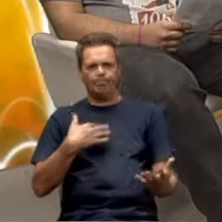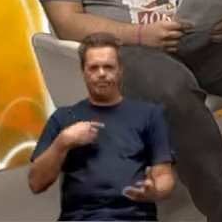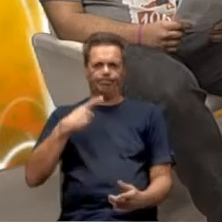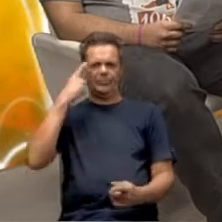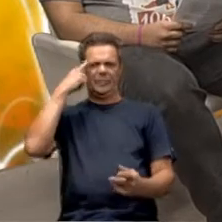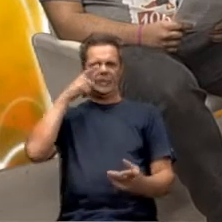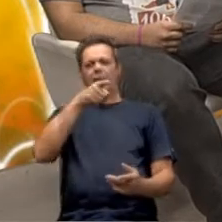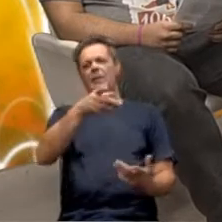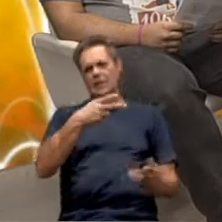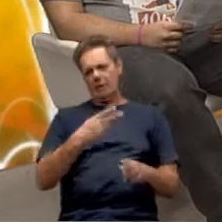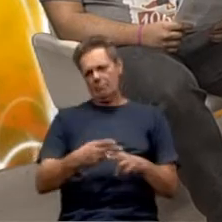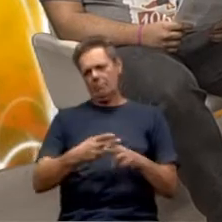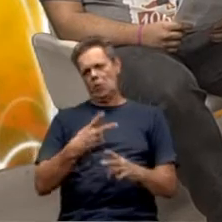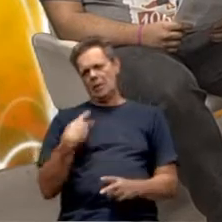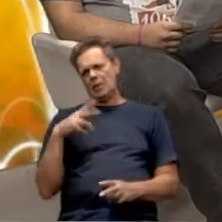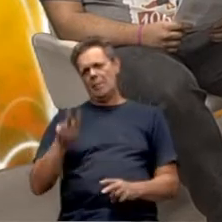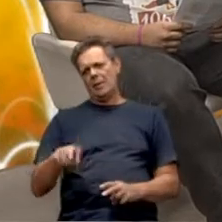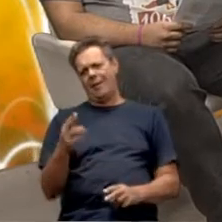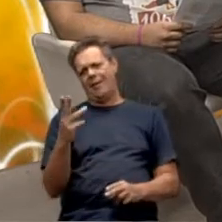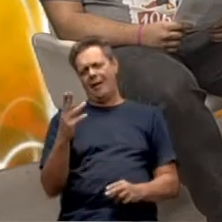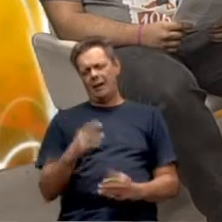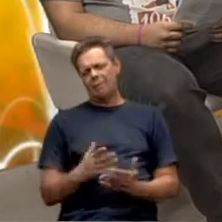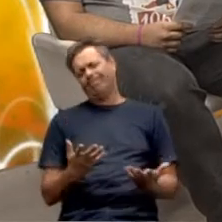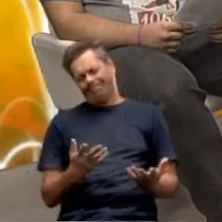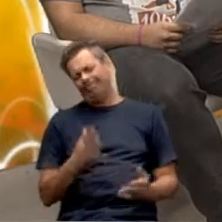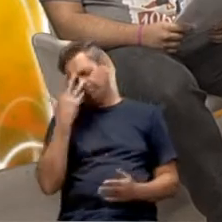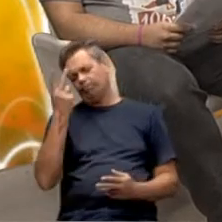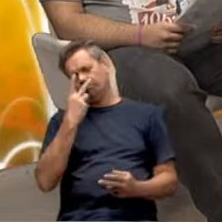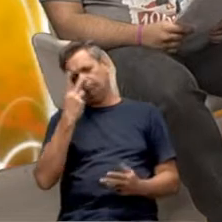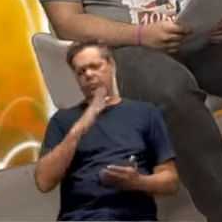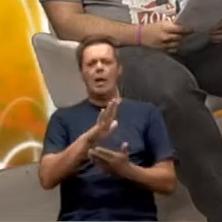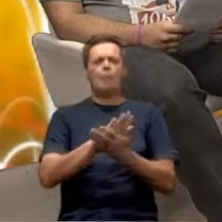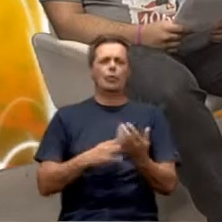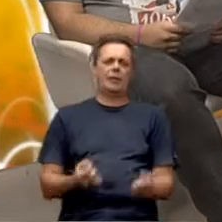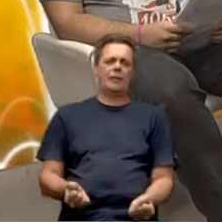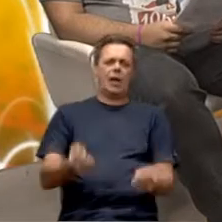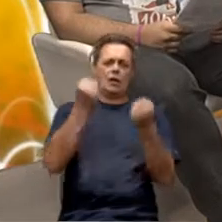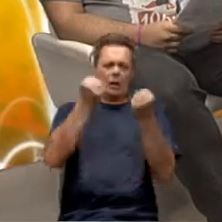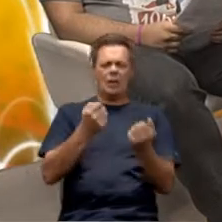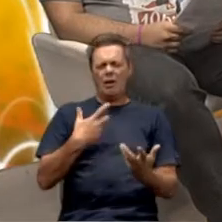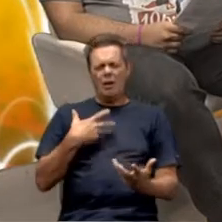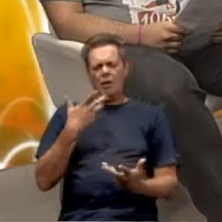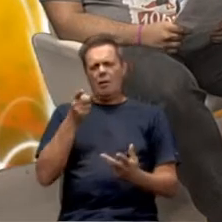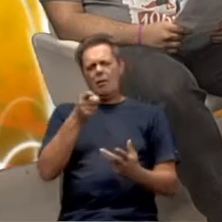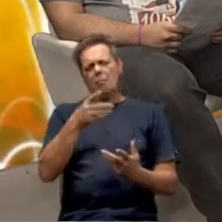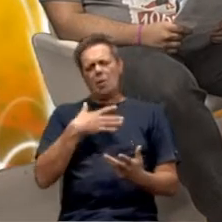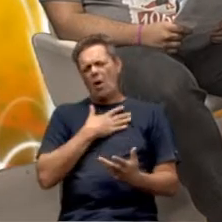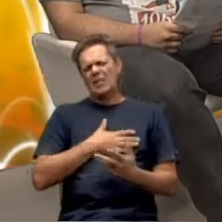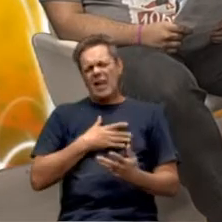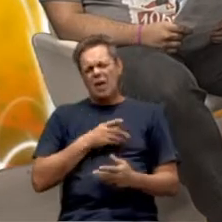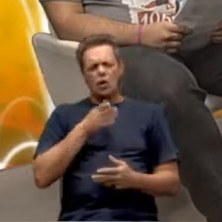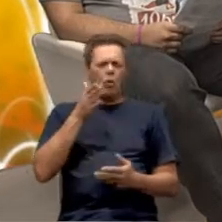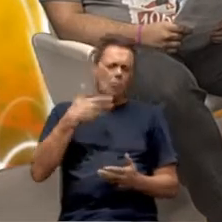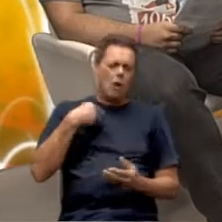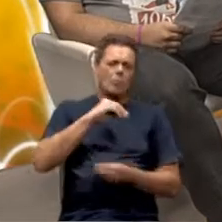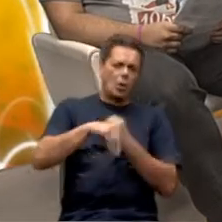dijagnozu? Pa, kako se kaže, svaki početak je težak i moram priznati da je bilo grozno prvo njima pa meni.